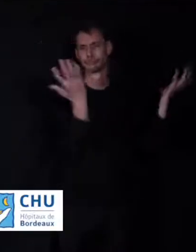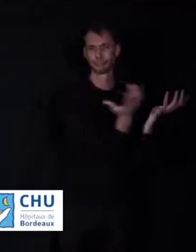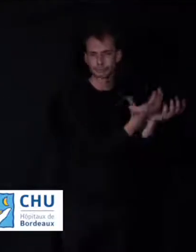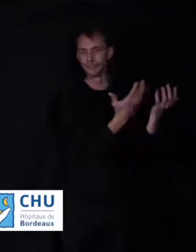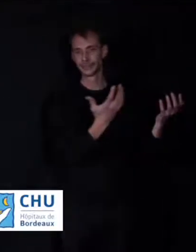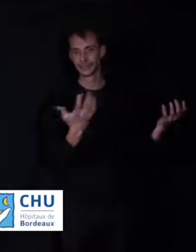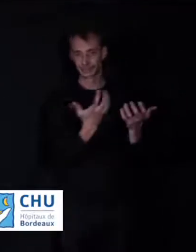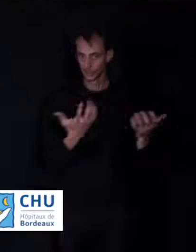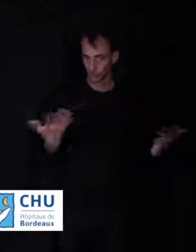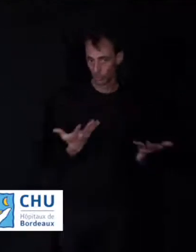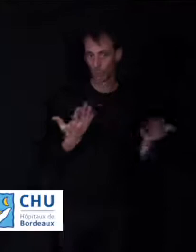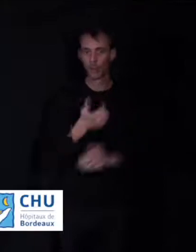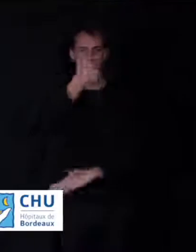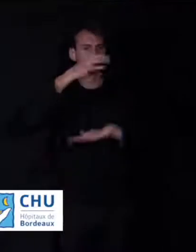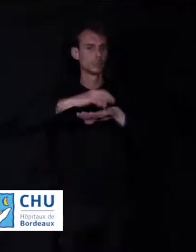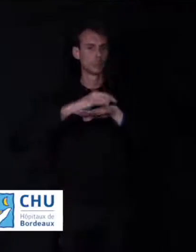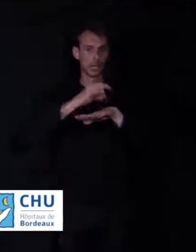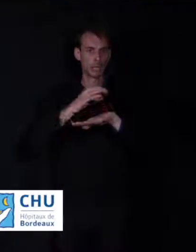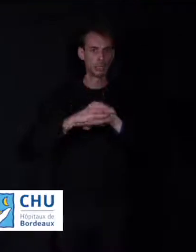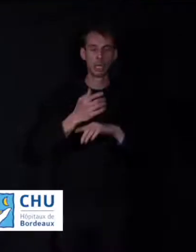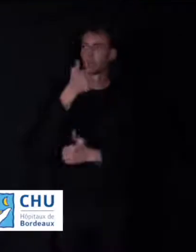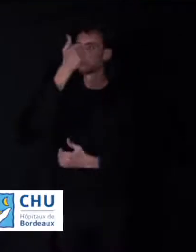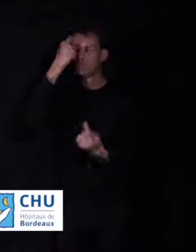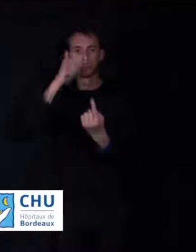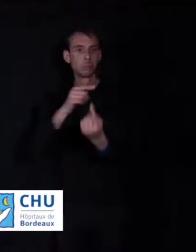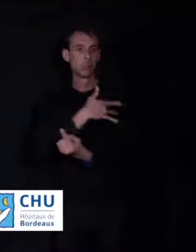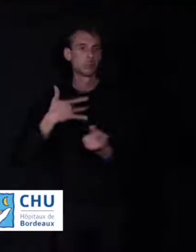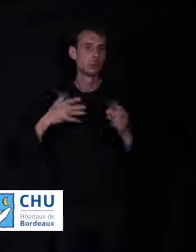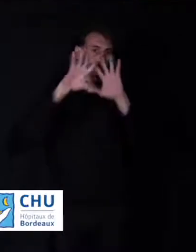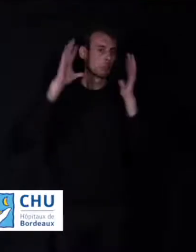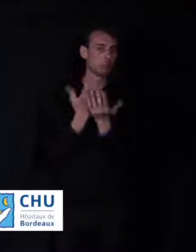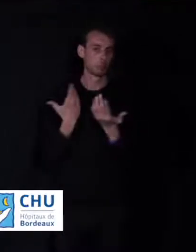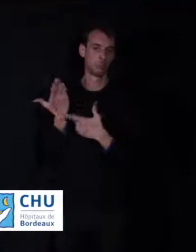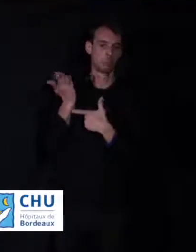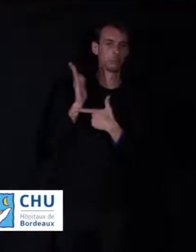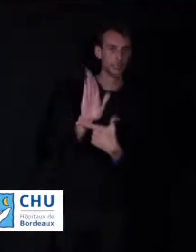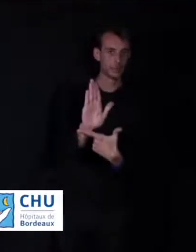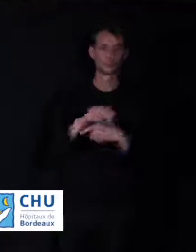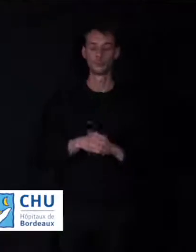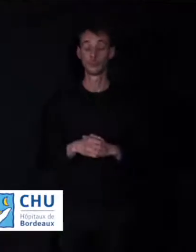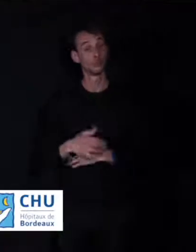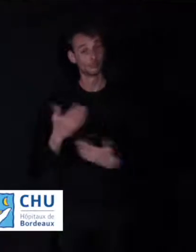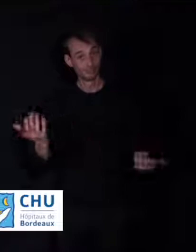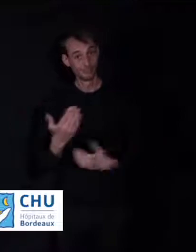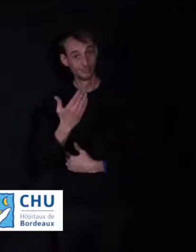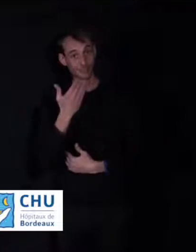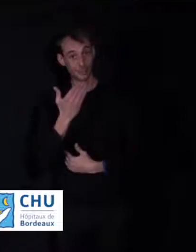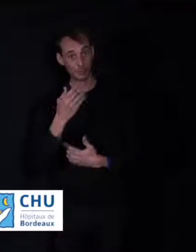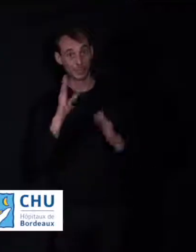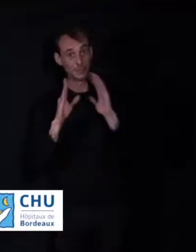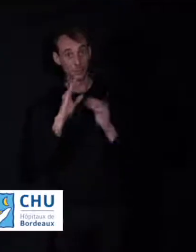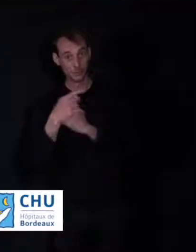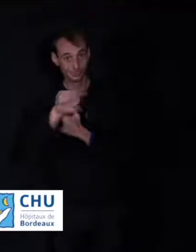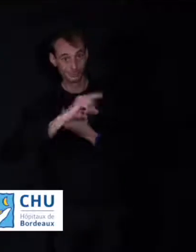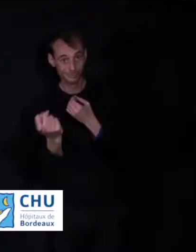grande pathologie, un thème de santé qui intéresse le grand public. Alors merci d'être connecté sur Facebook,